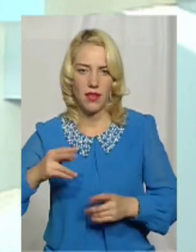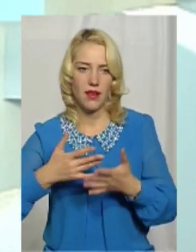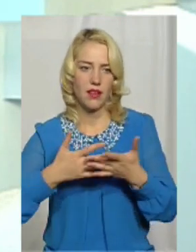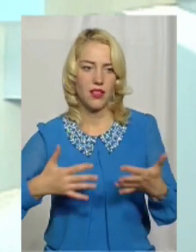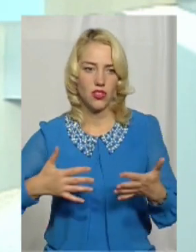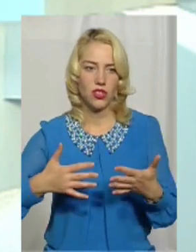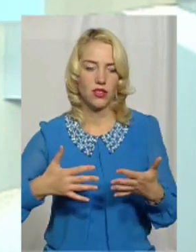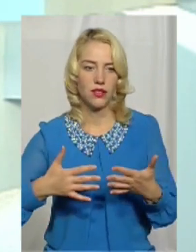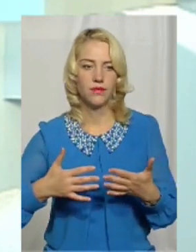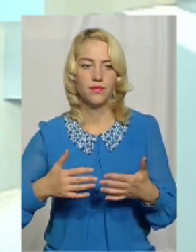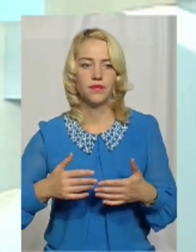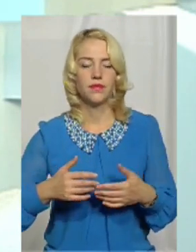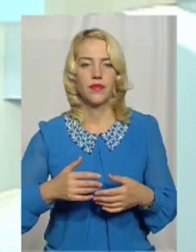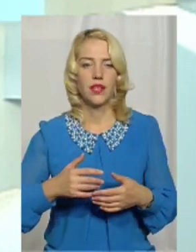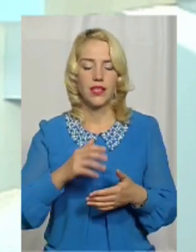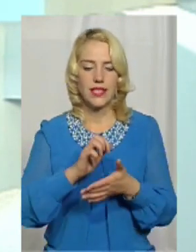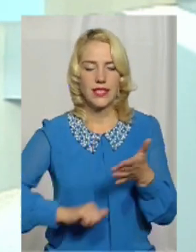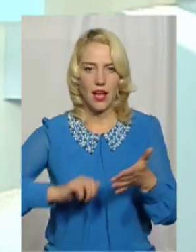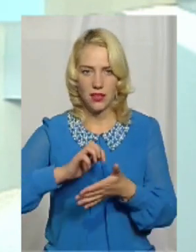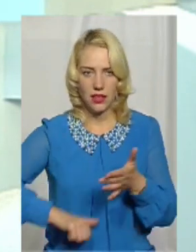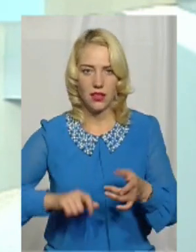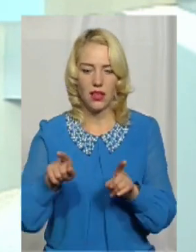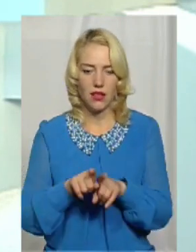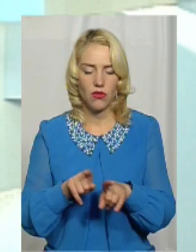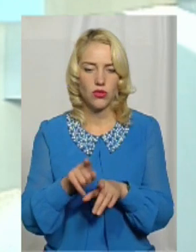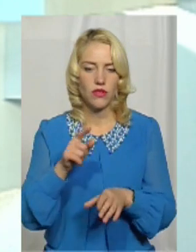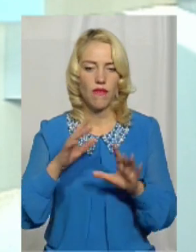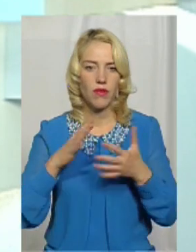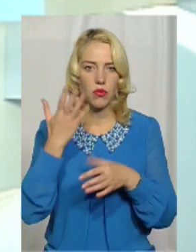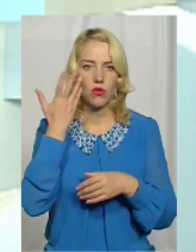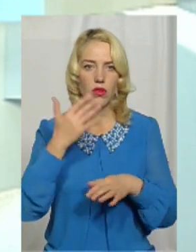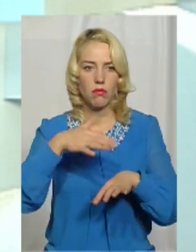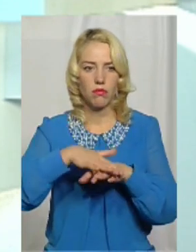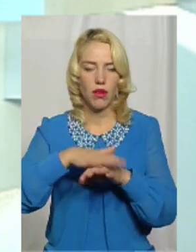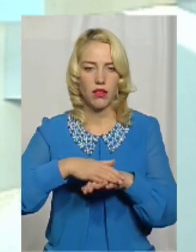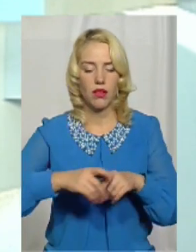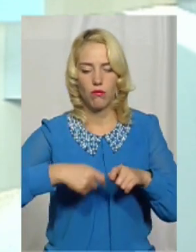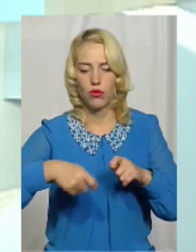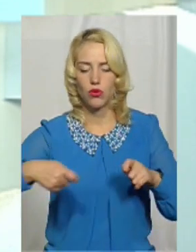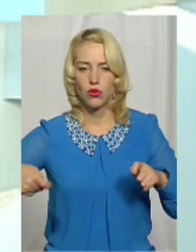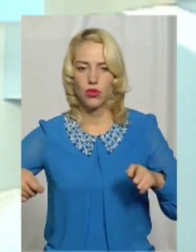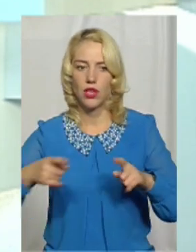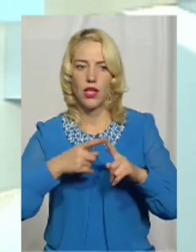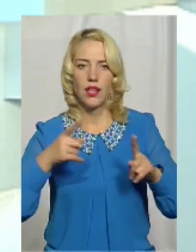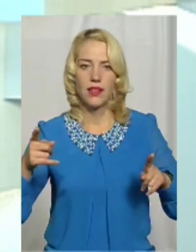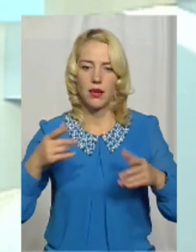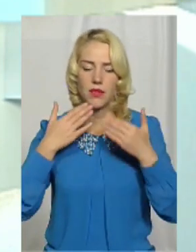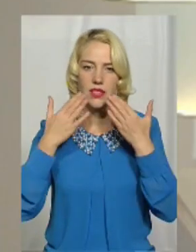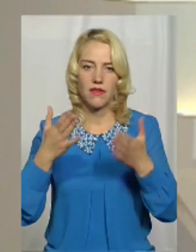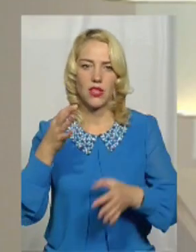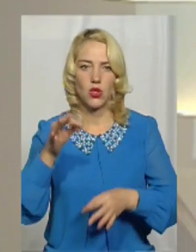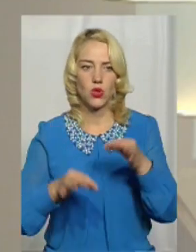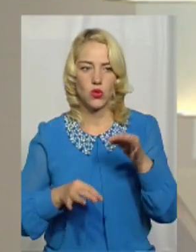там стягнень, а також у випадку, коли банки прострочують терміни звернення до